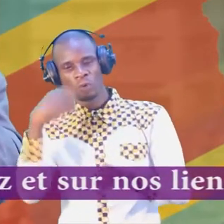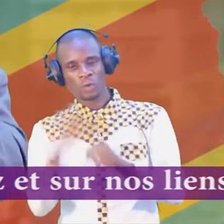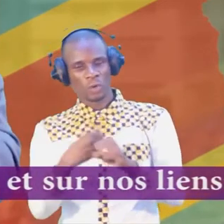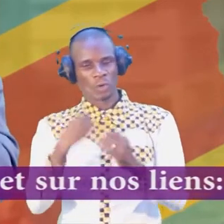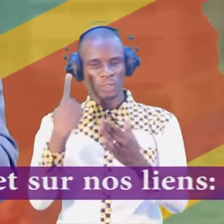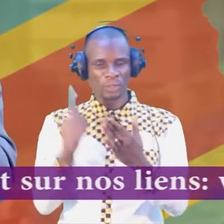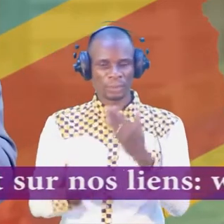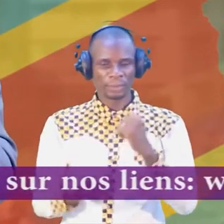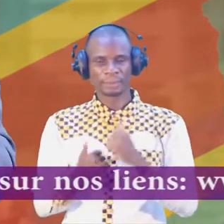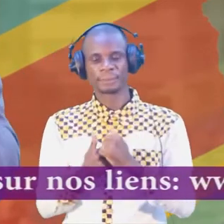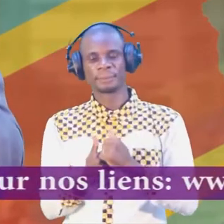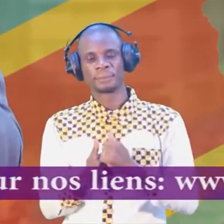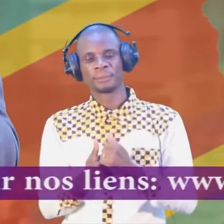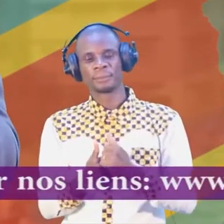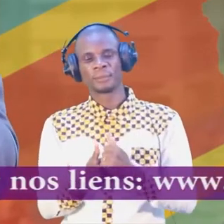wewe?